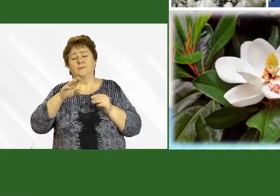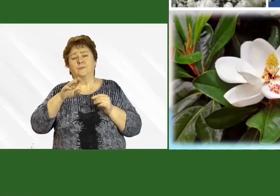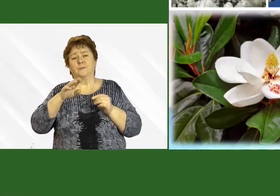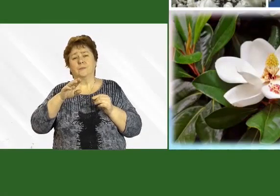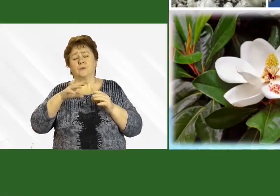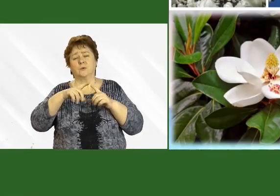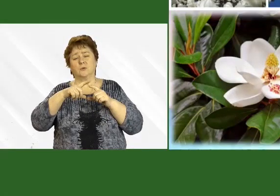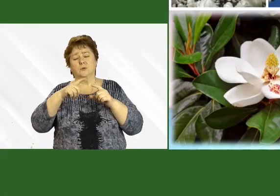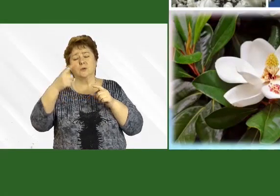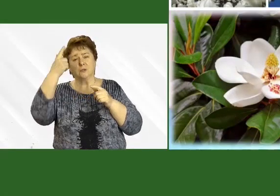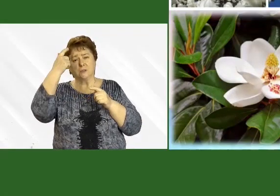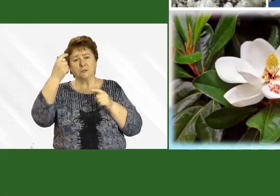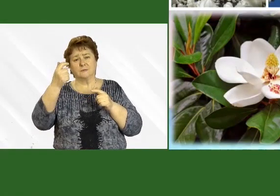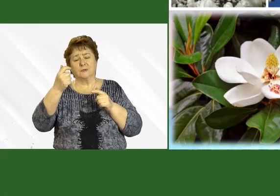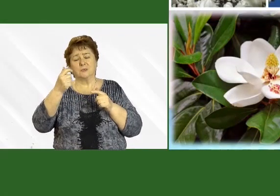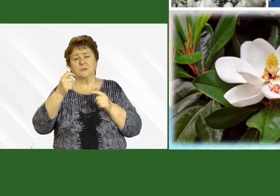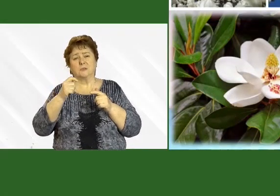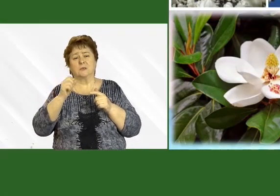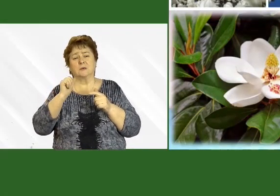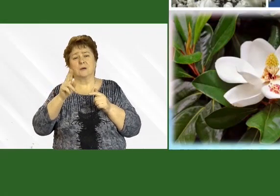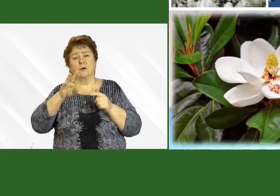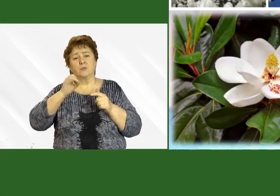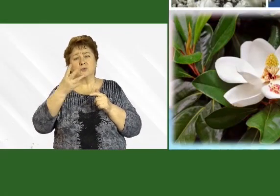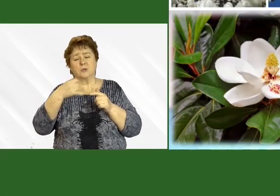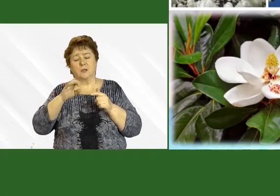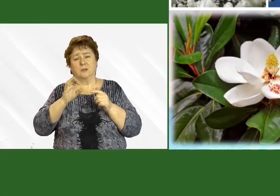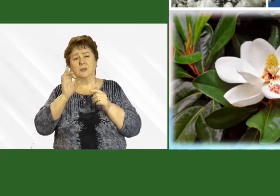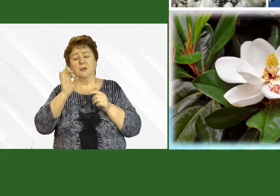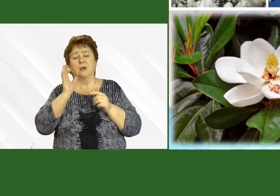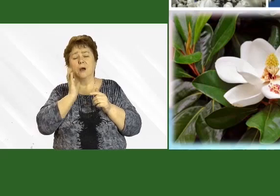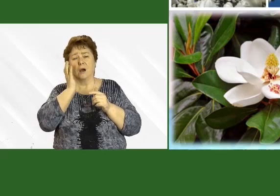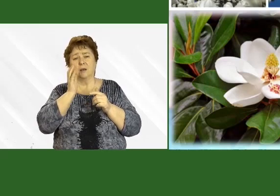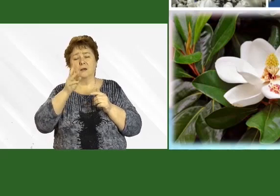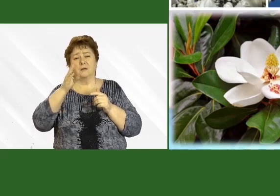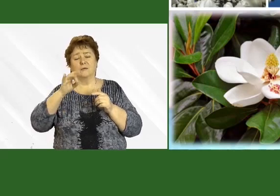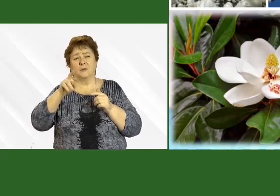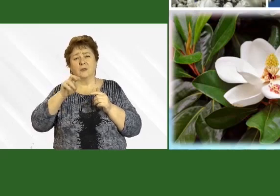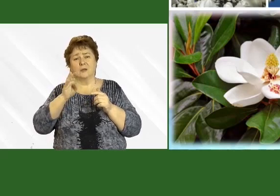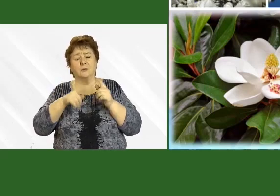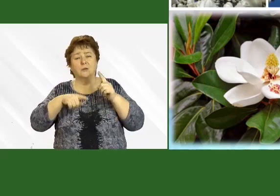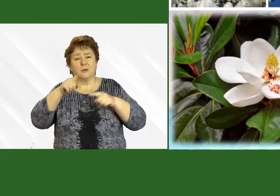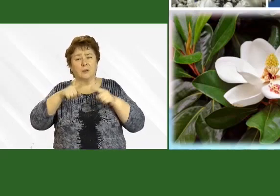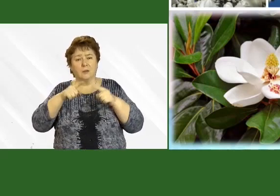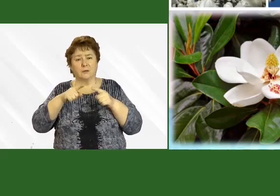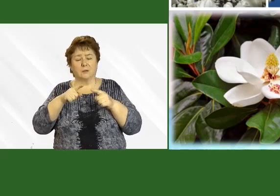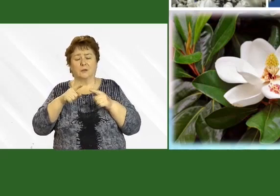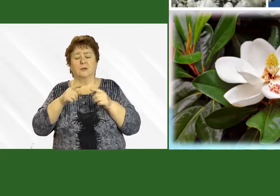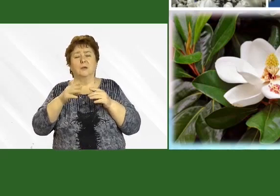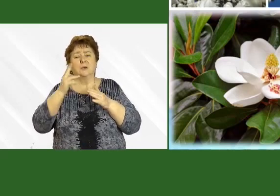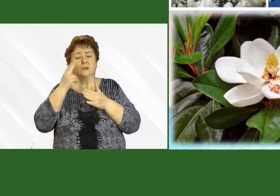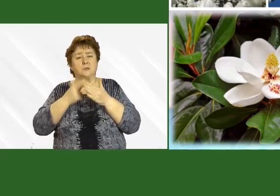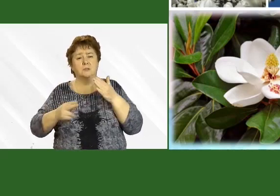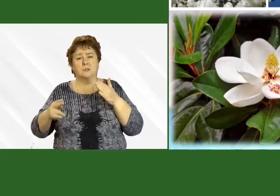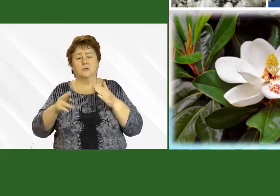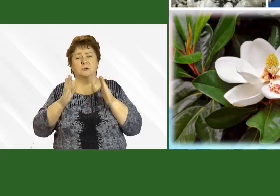широко известна как мускатный орех флориды является редким и исчезающим деревом